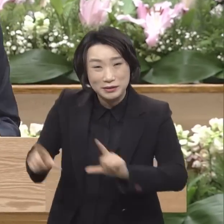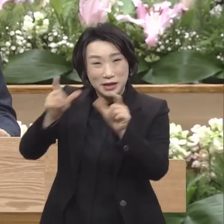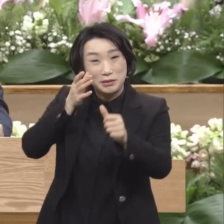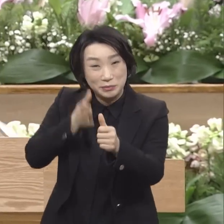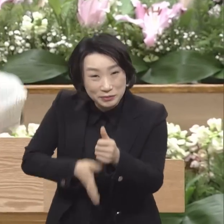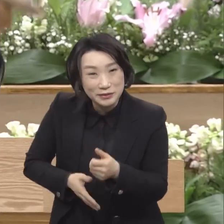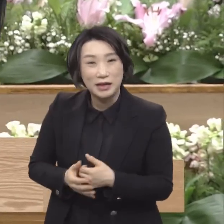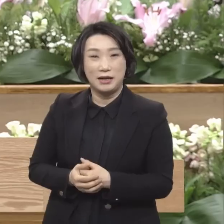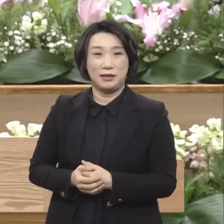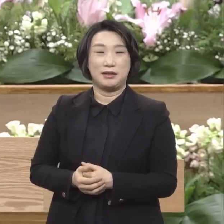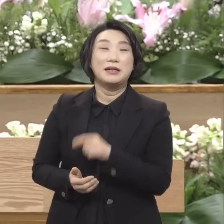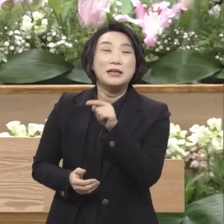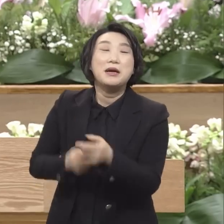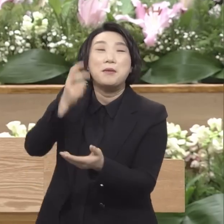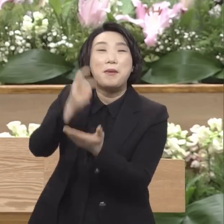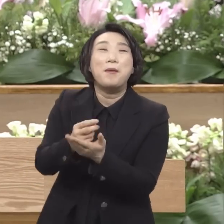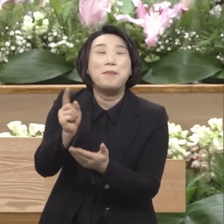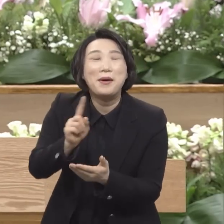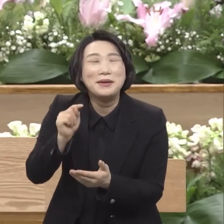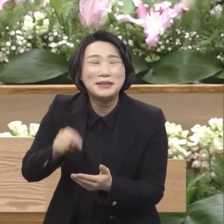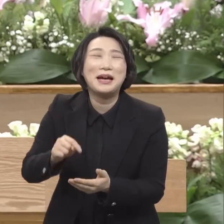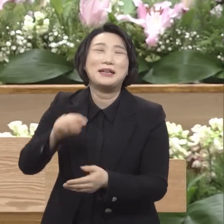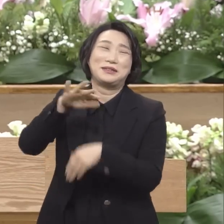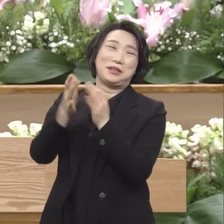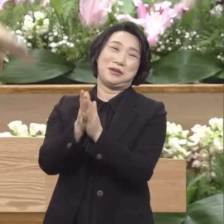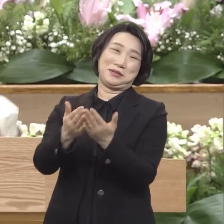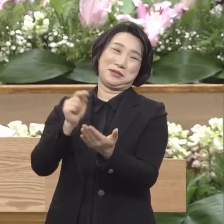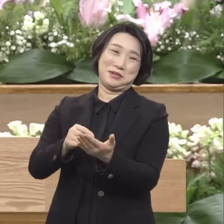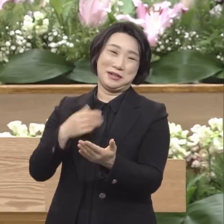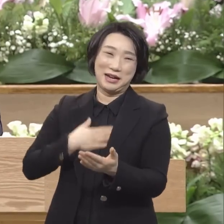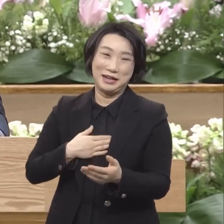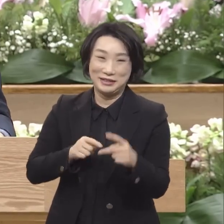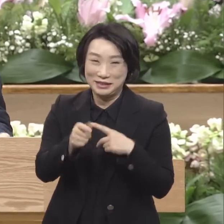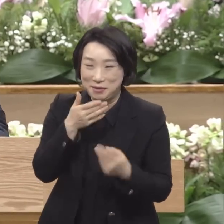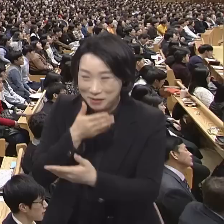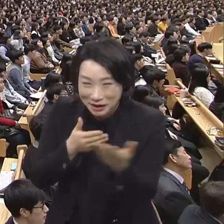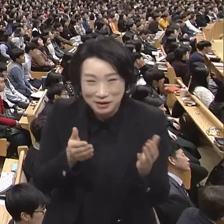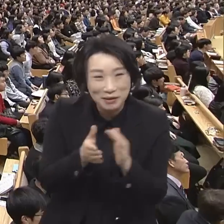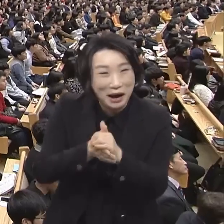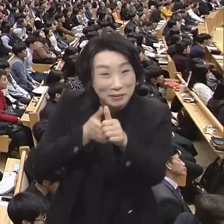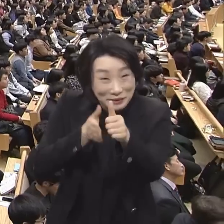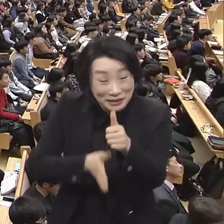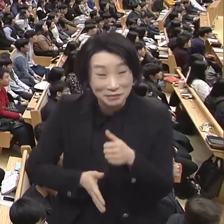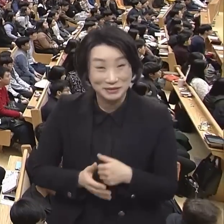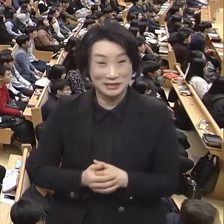말이요. 그 법이 성경입니다. 이해되시면 아멘 합시다.